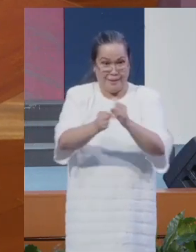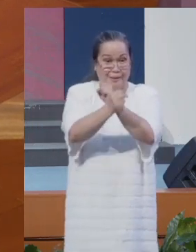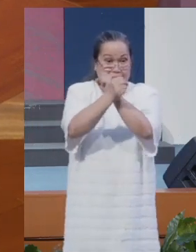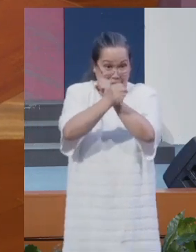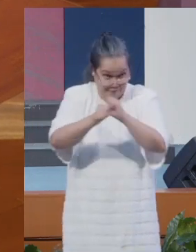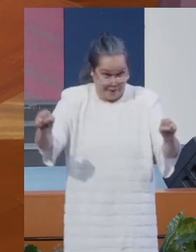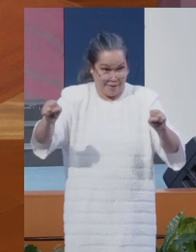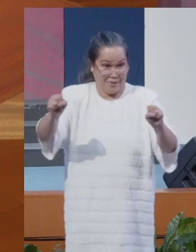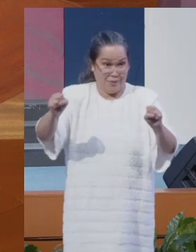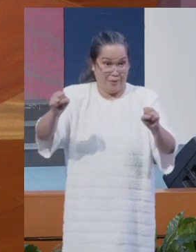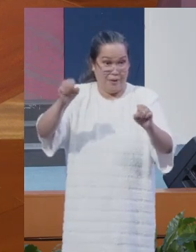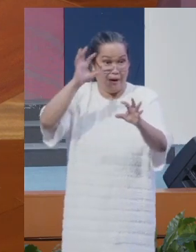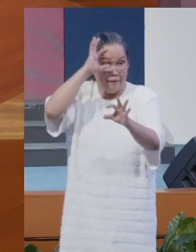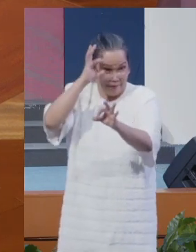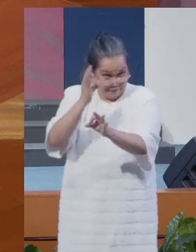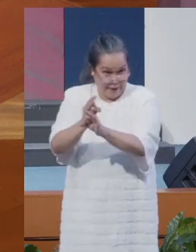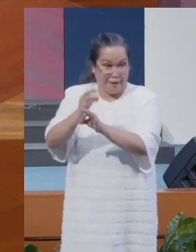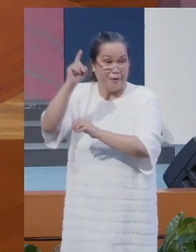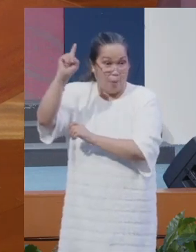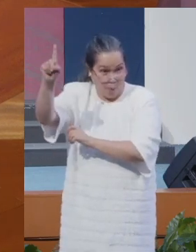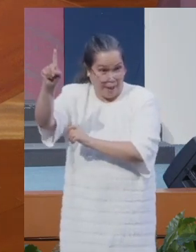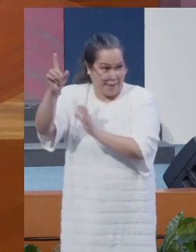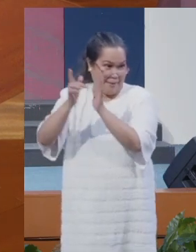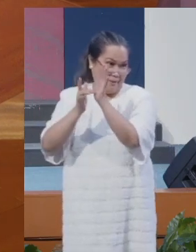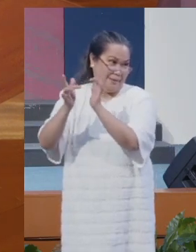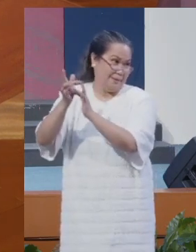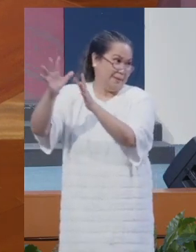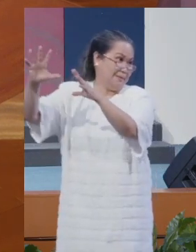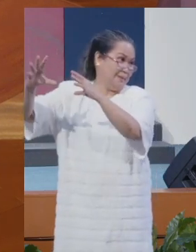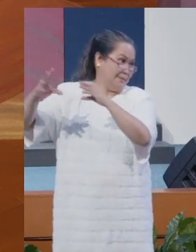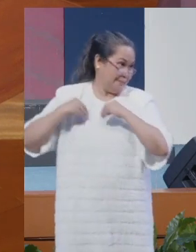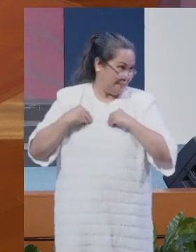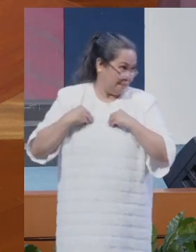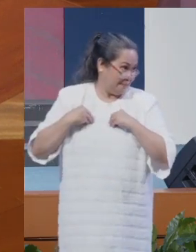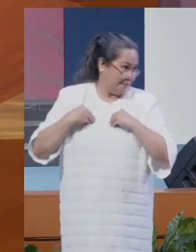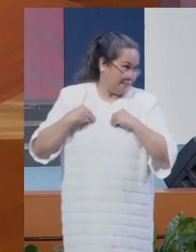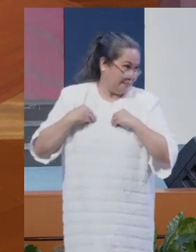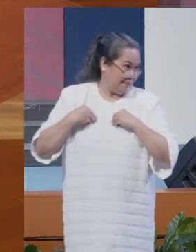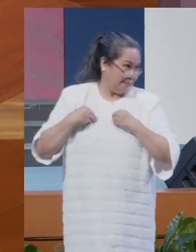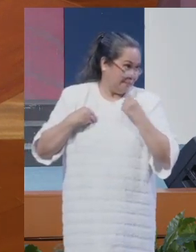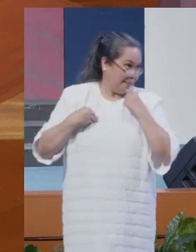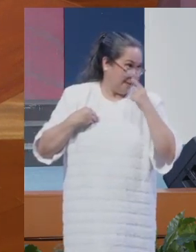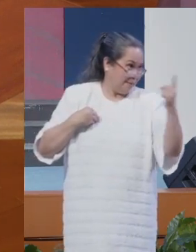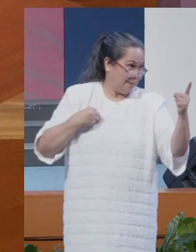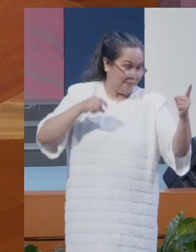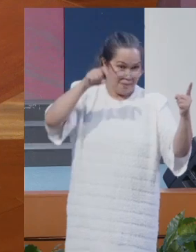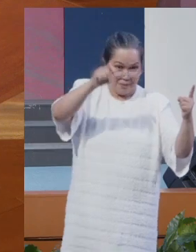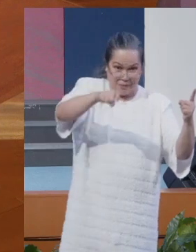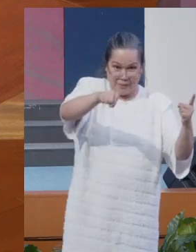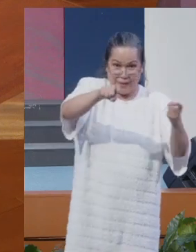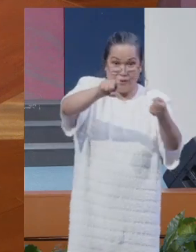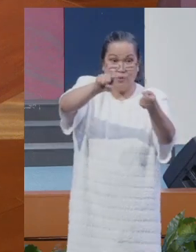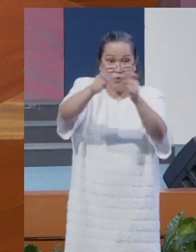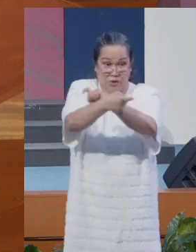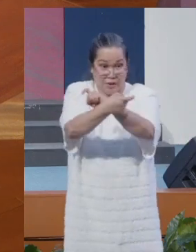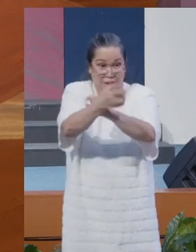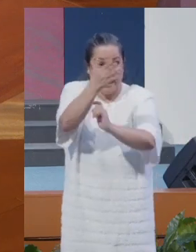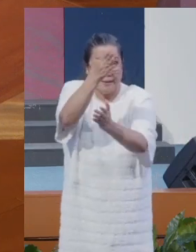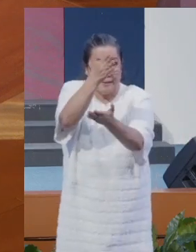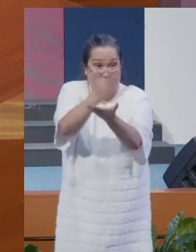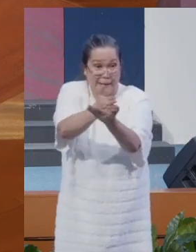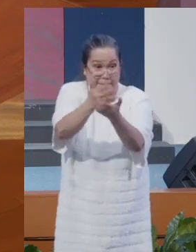by grace through faith. Covenant siya na nagsasabi kailangan natin mag-repent sa ating